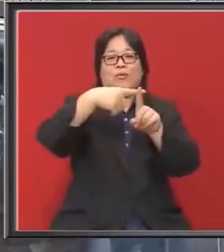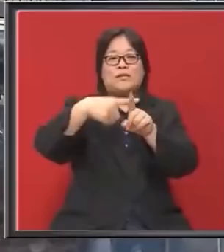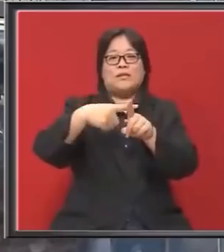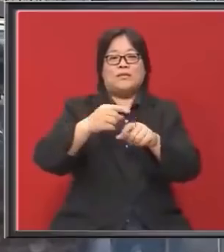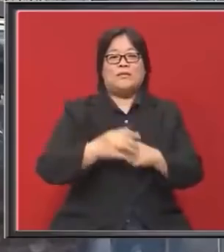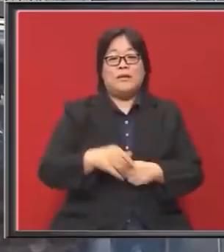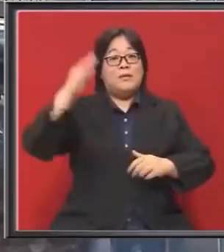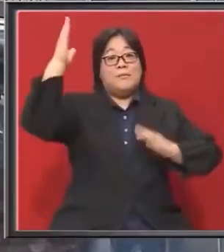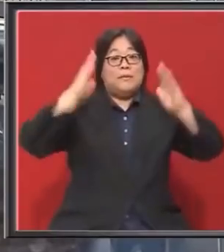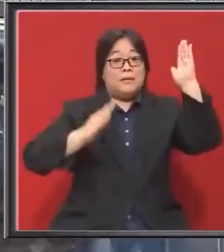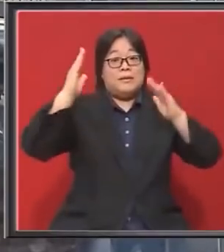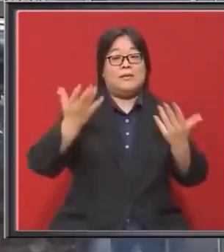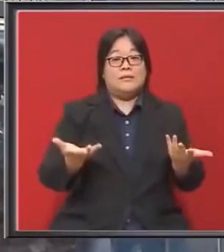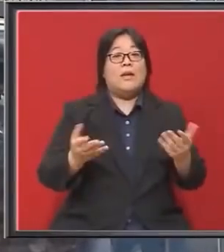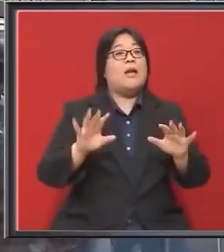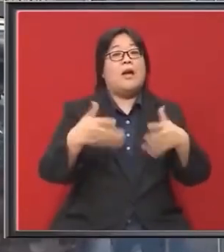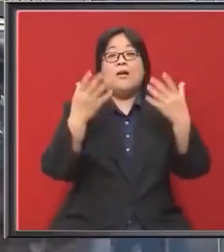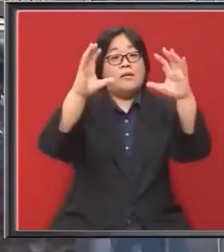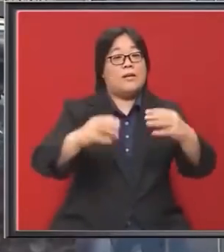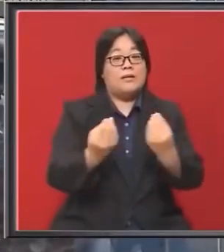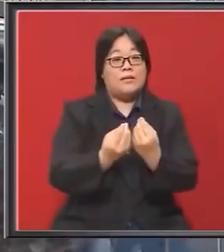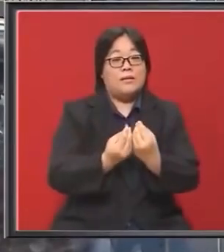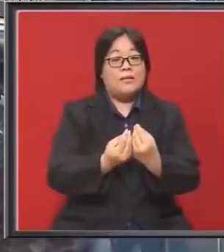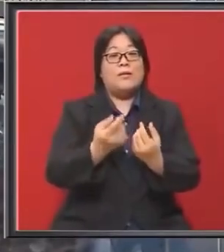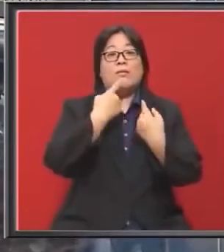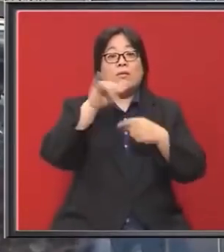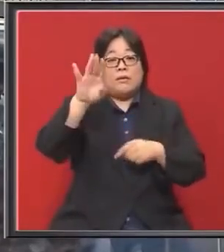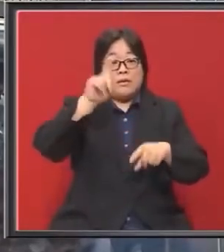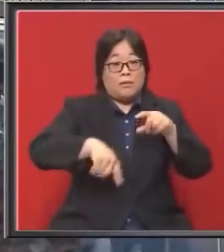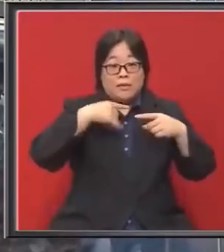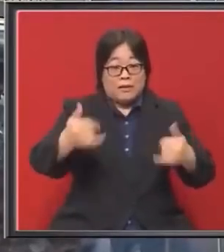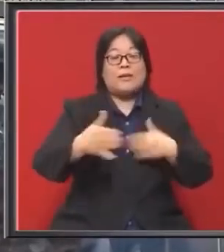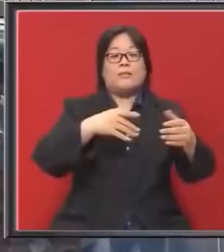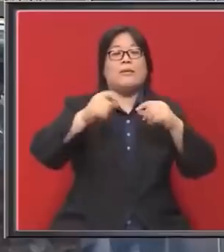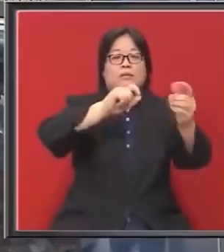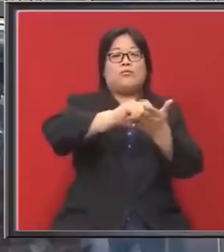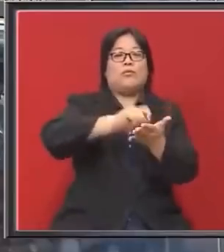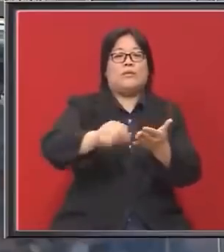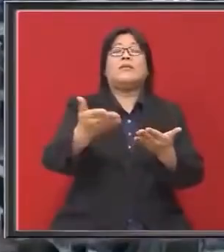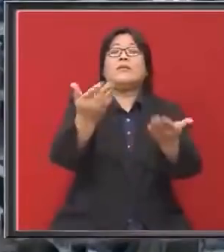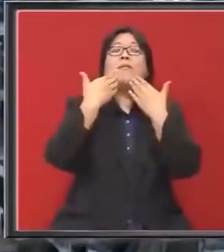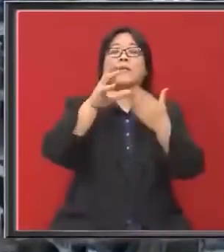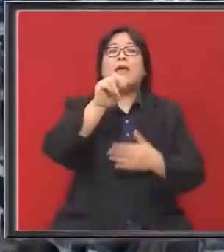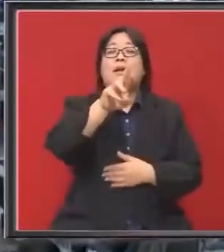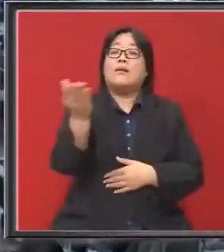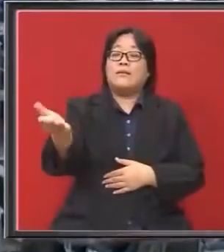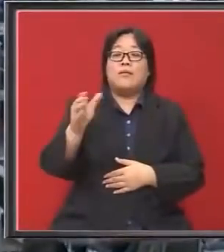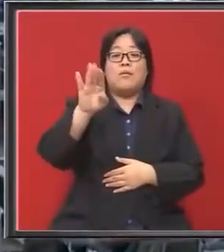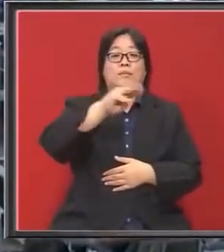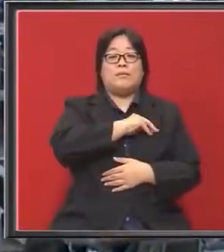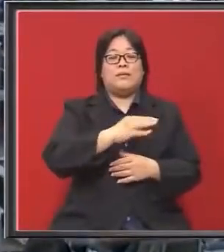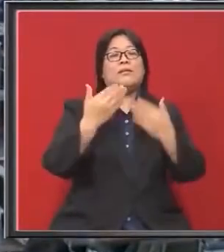di Perancis dimensioni masyarakat pikirannya hanya materi Jawa sedang jok kulit masih me kausalya